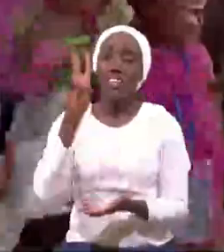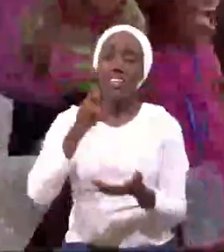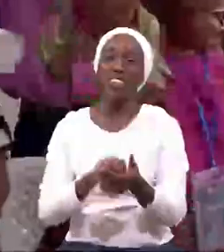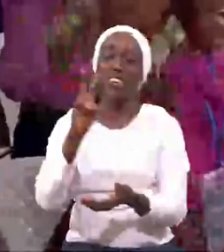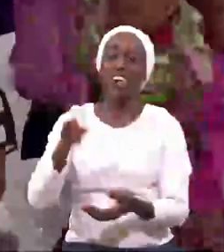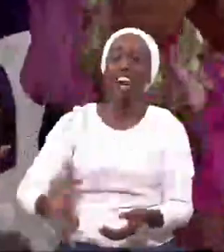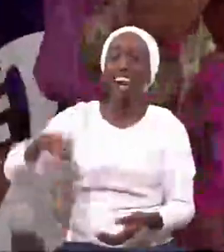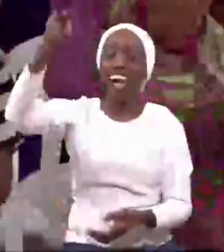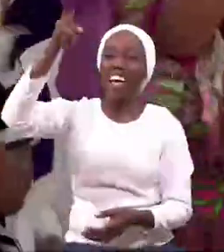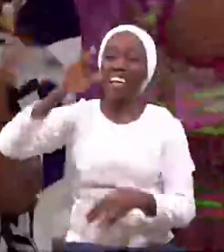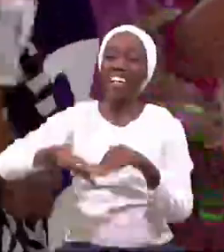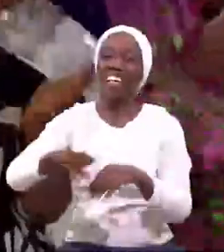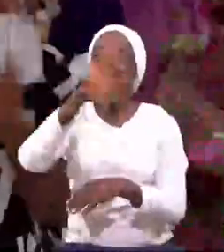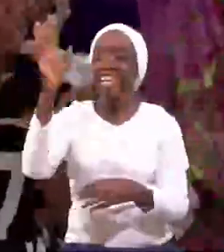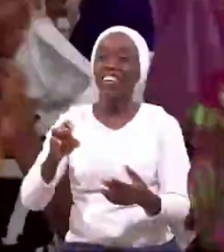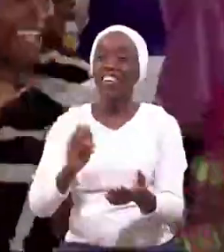plus qu'avant.